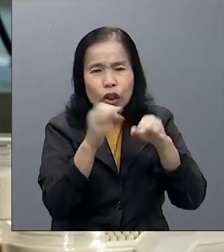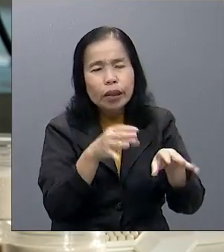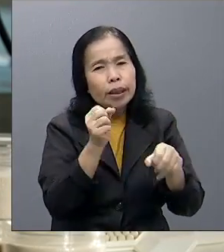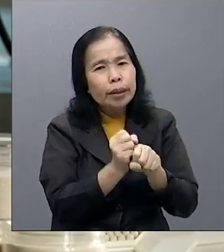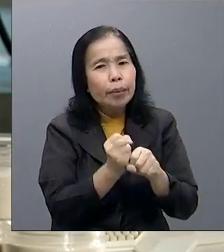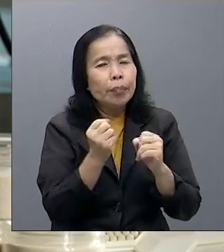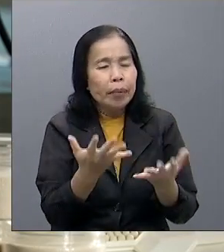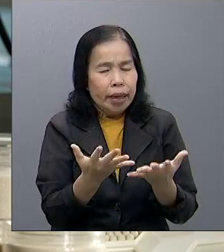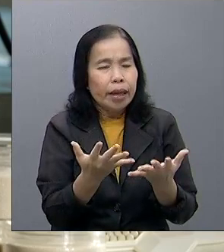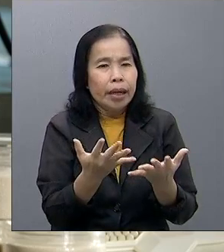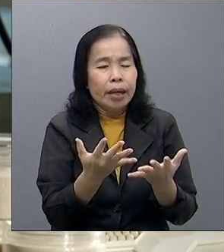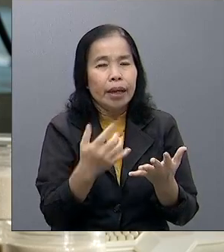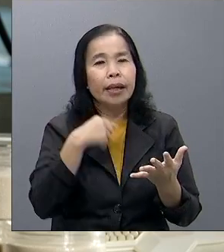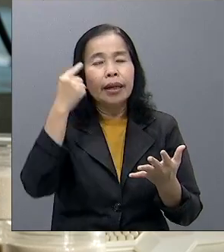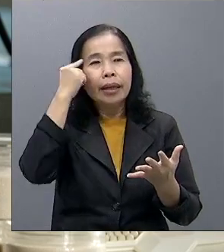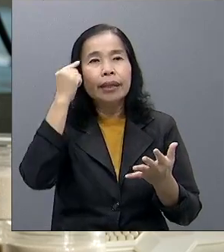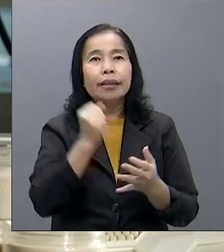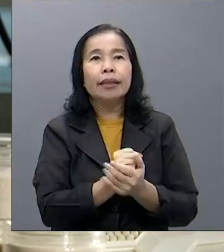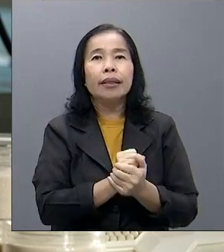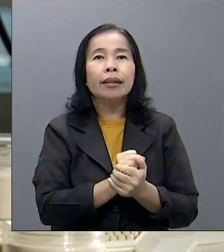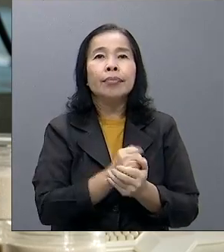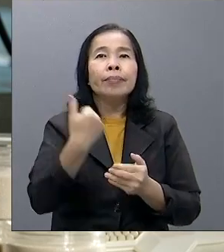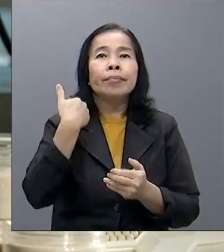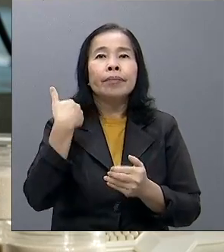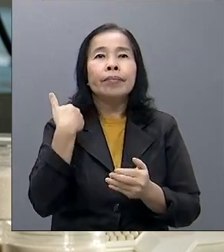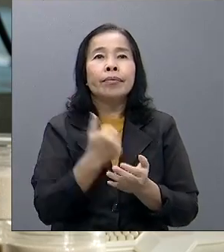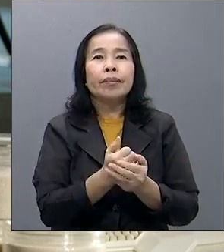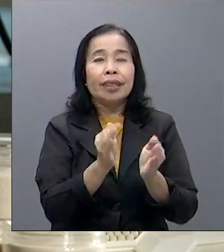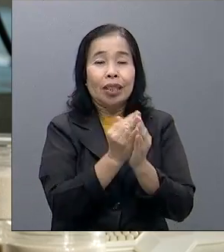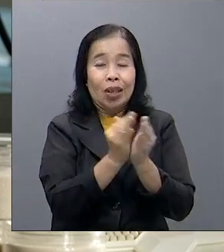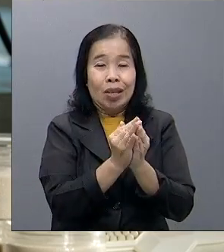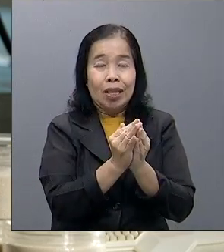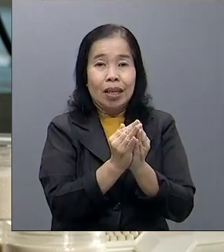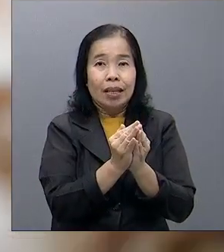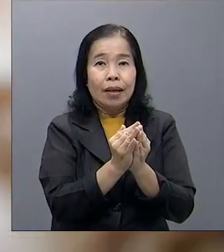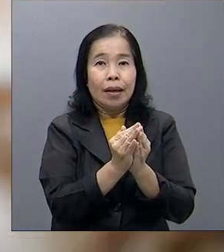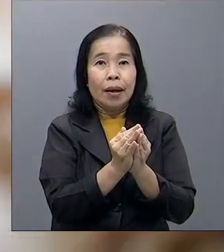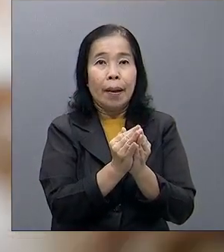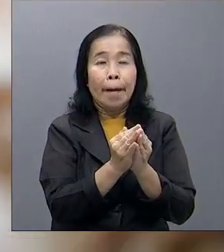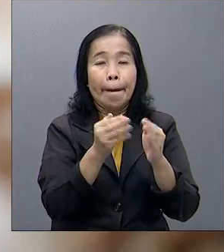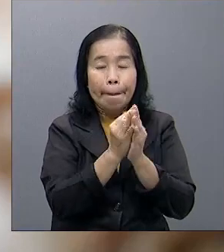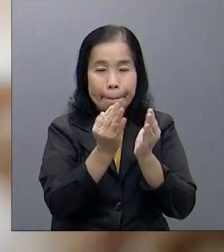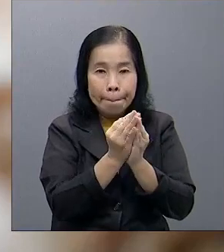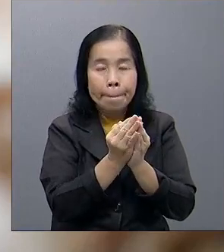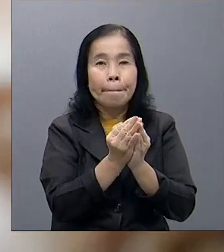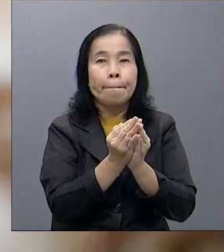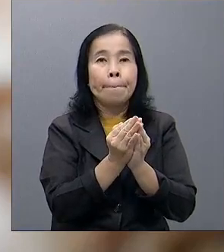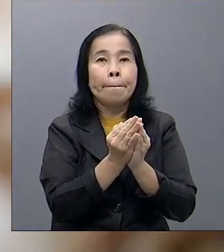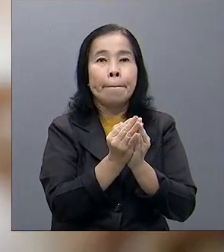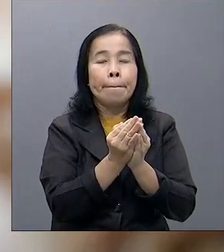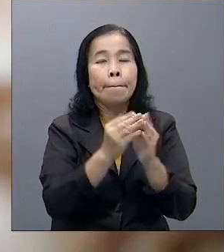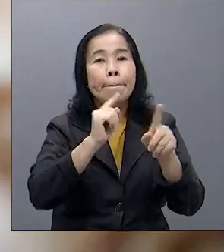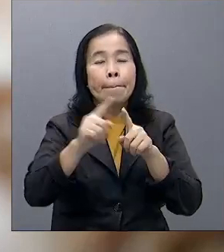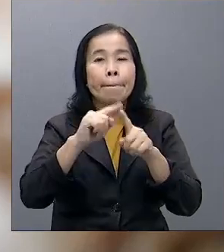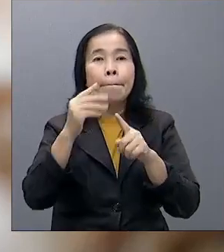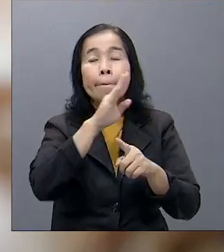พวกนี้อยู่แล้วเนาะมันก็จะมีแหล่งของเปลือกหอยพวกนี้ทั้งชนิดแล้วก็ทั้งพื้นที่นะครับ